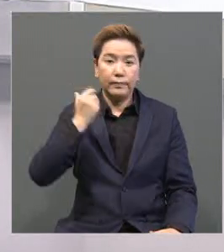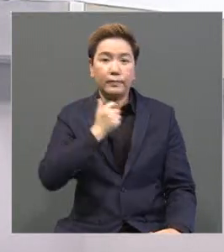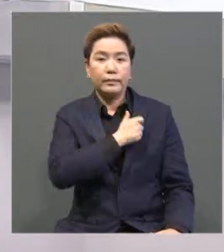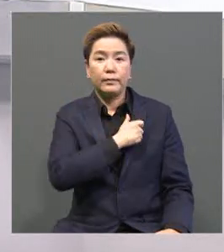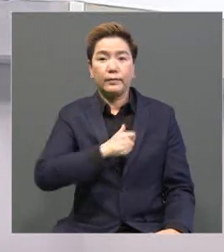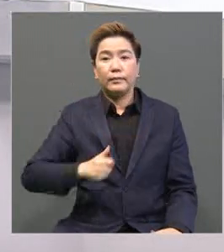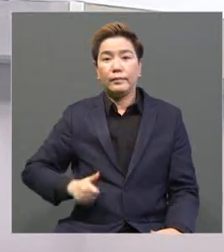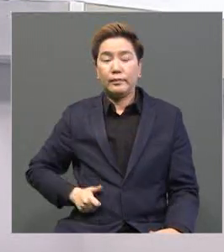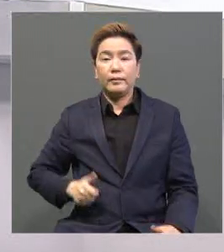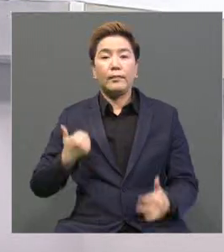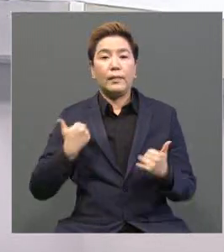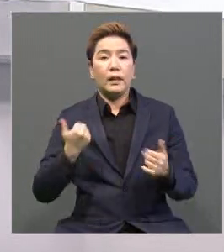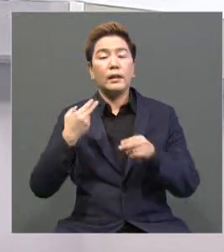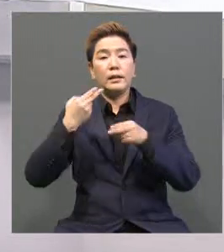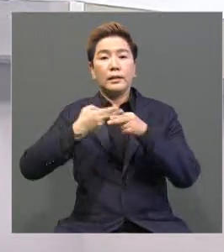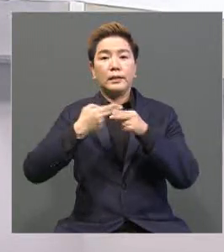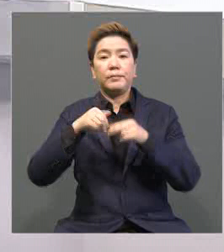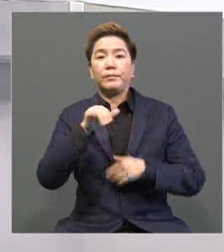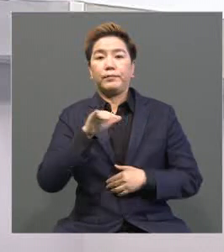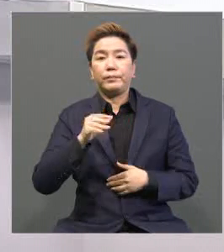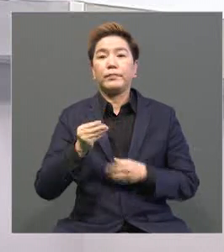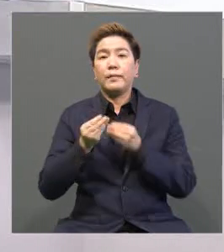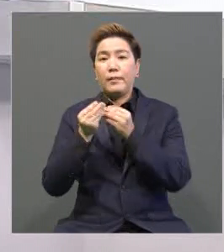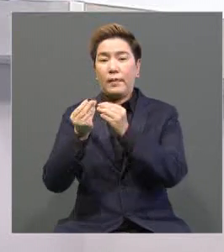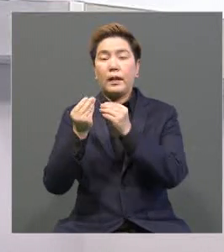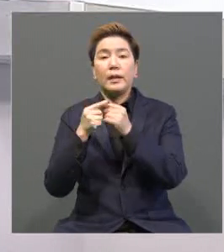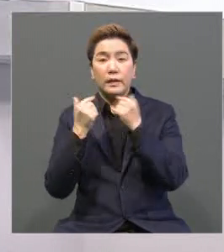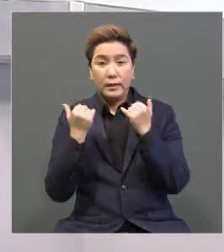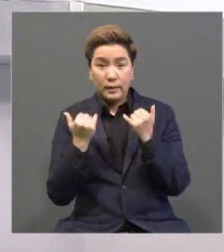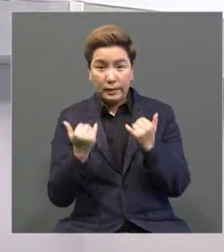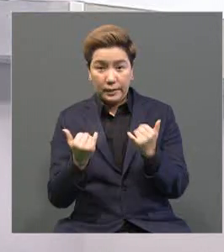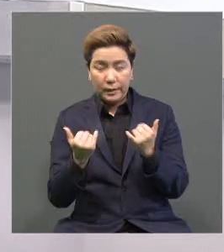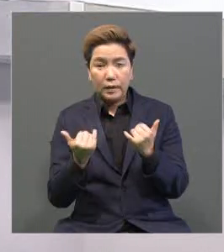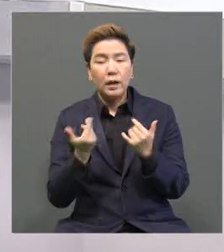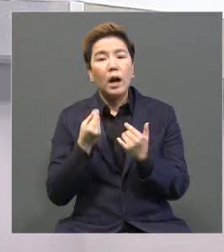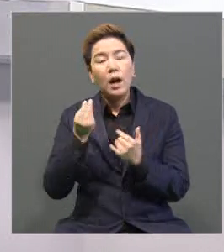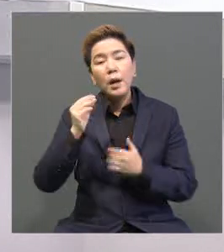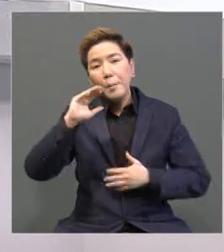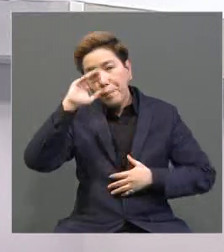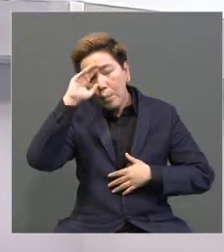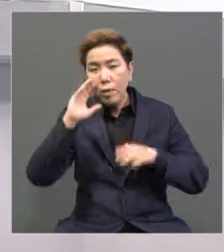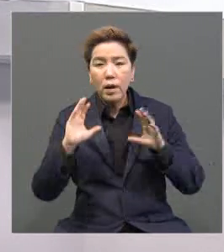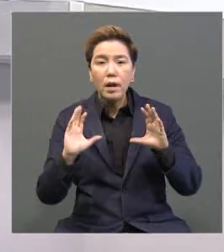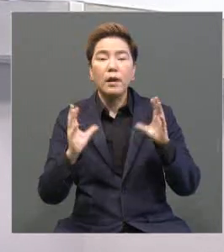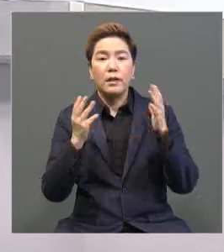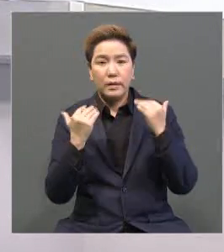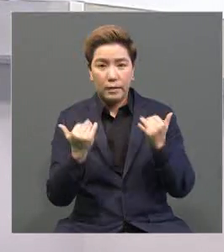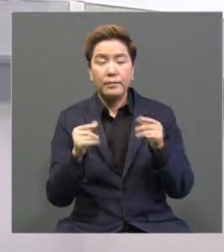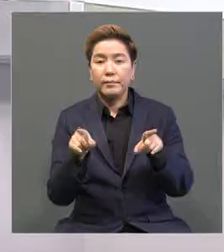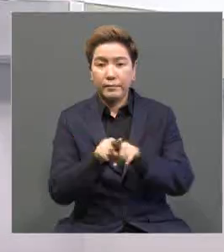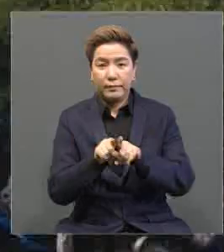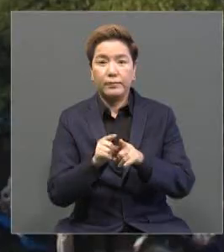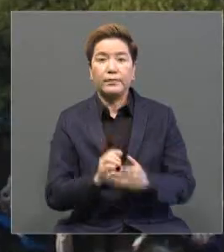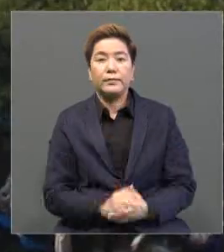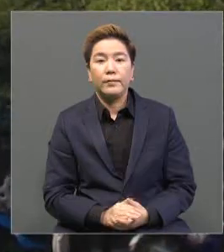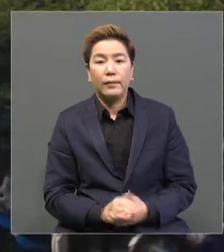นเรนทิราเทพยวดีกรมหลวงราชสารินีสิริพัฒน์มหาวัชรราชธิดาเพื่อขอให้ทรงหายจากพระอาการประชวรเช่นเดียวกัน